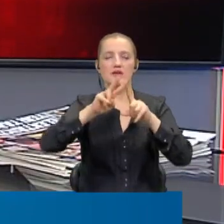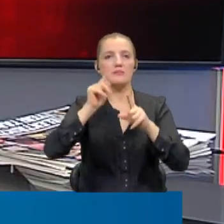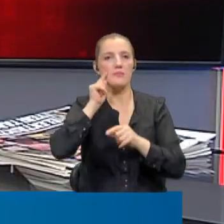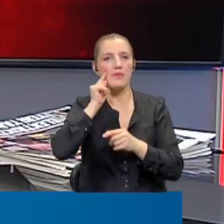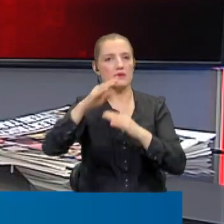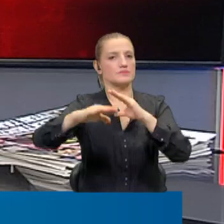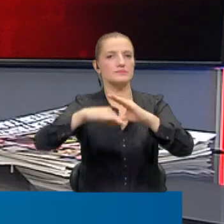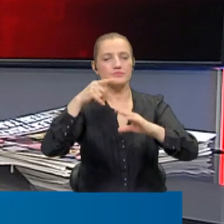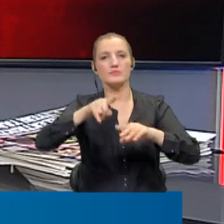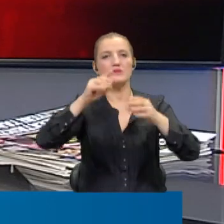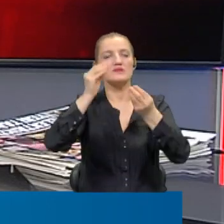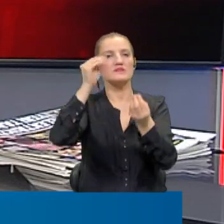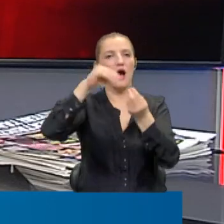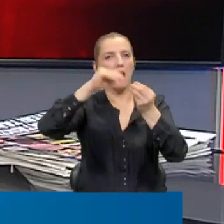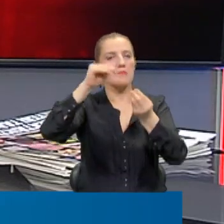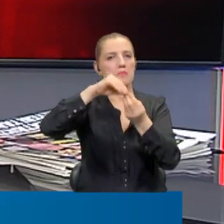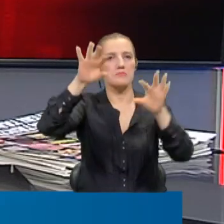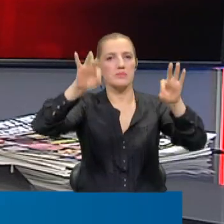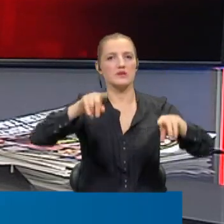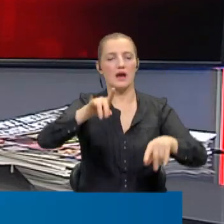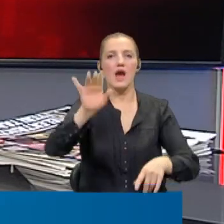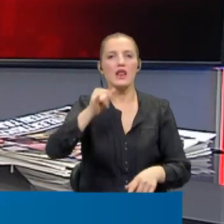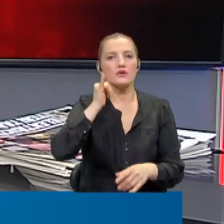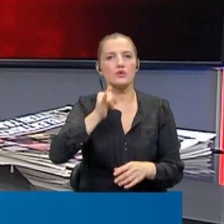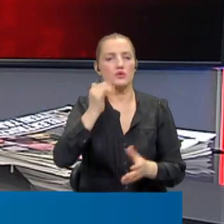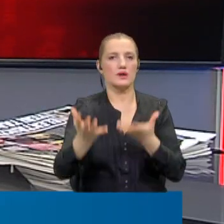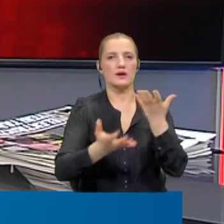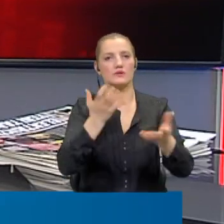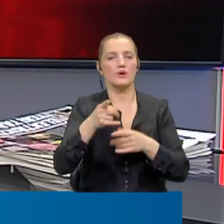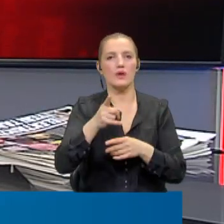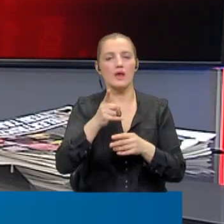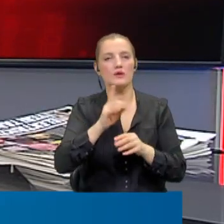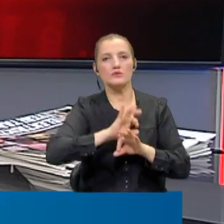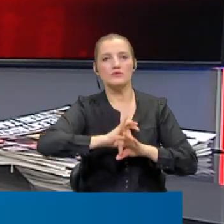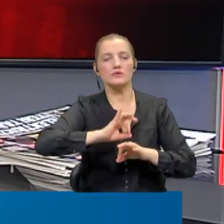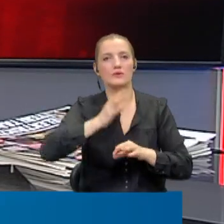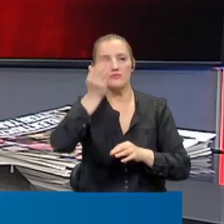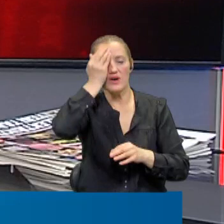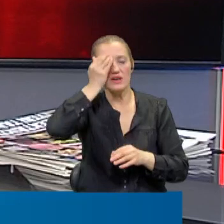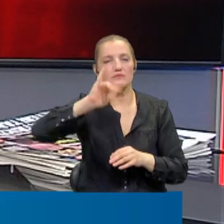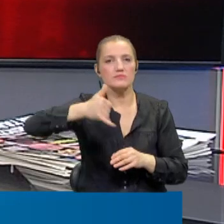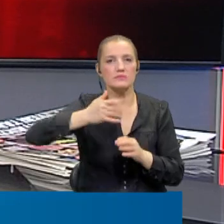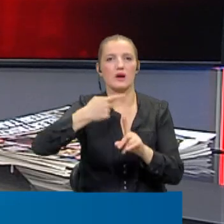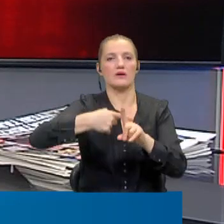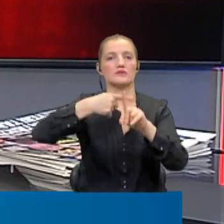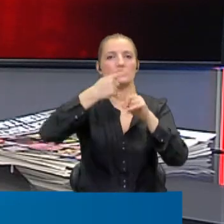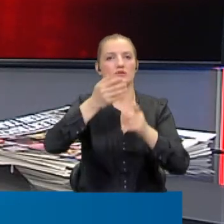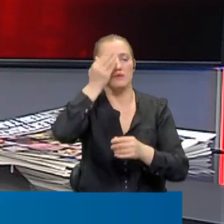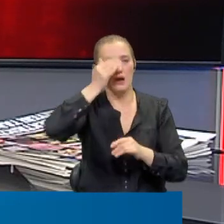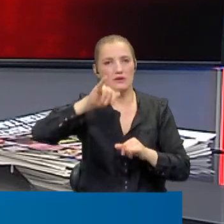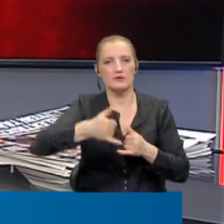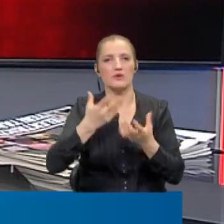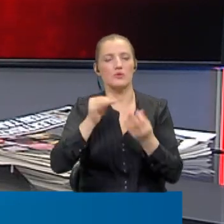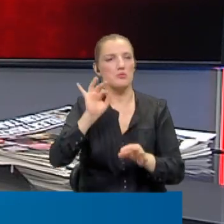yağmuru başladı bu gidişatın sonu her kötülüğün kaynağı Kiper enflasyon ve yoksulluğun artışı olur ki